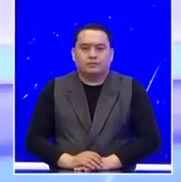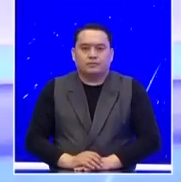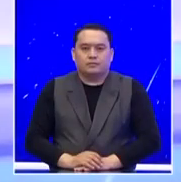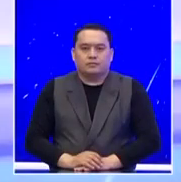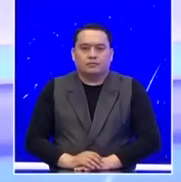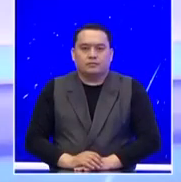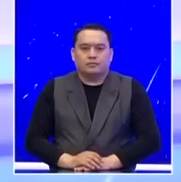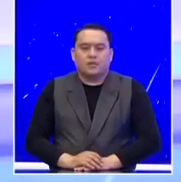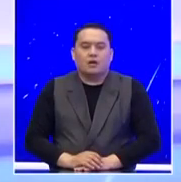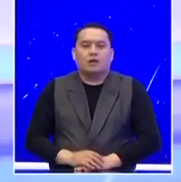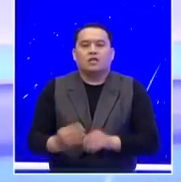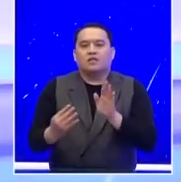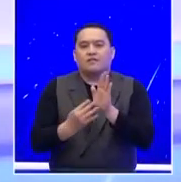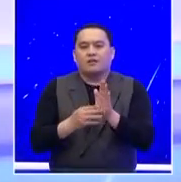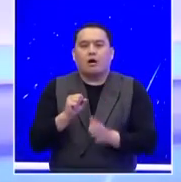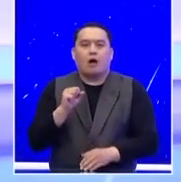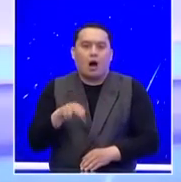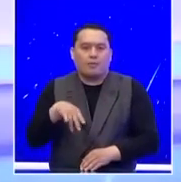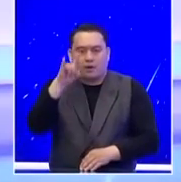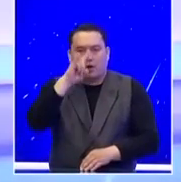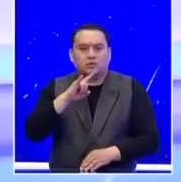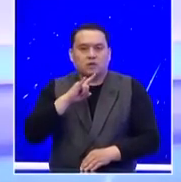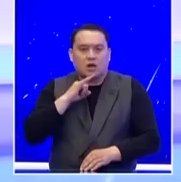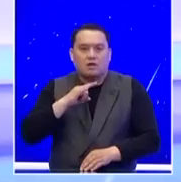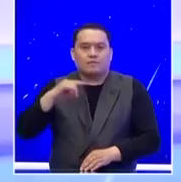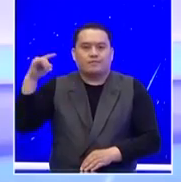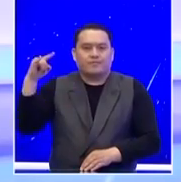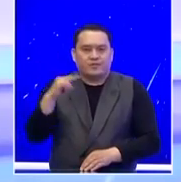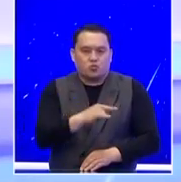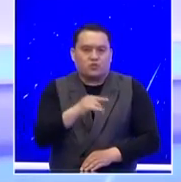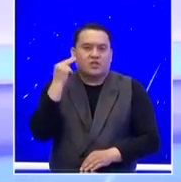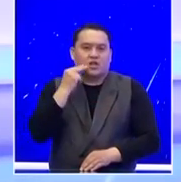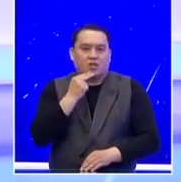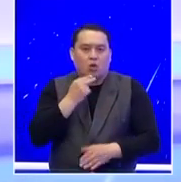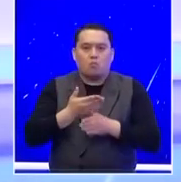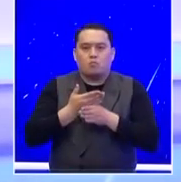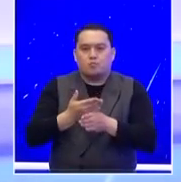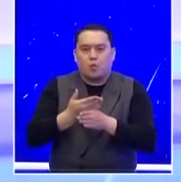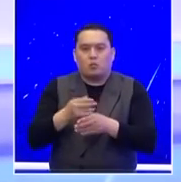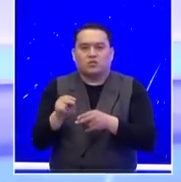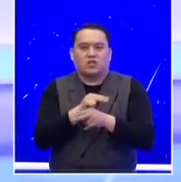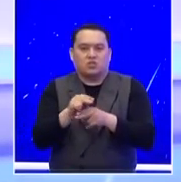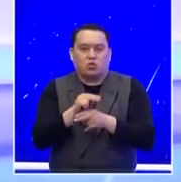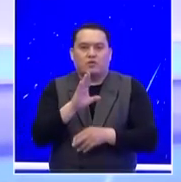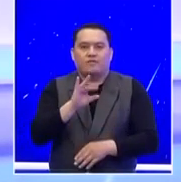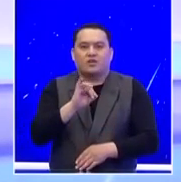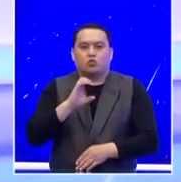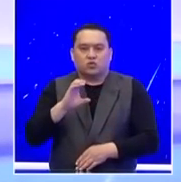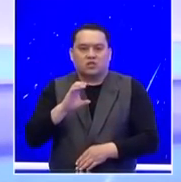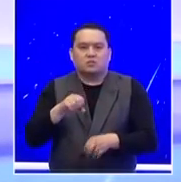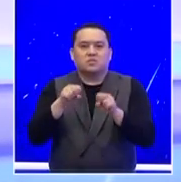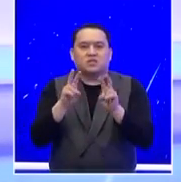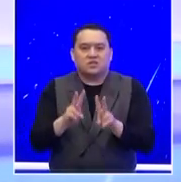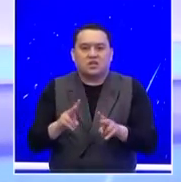Уже завтра, то есть 9 апреля, в Казахстан планируется прилет врачей из Китая для помощи в борьбе с коронавирусом. Специальный борт